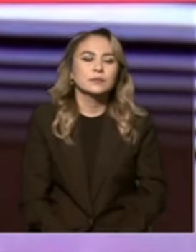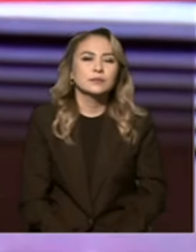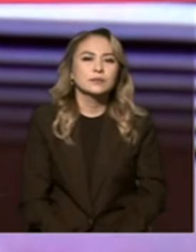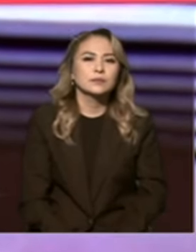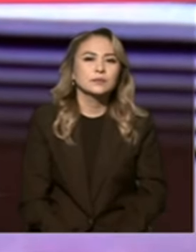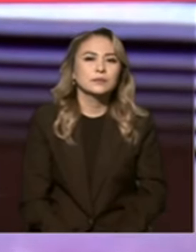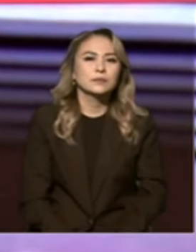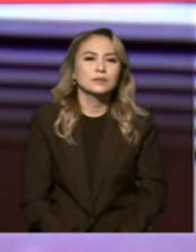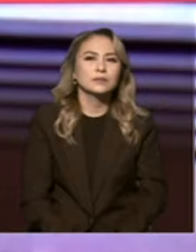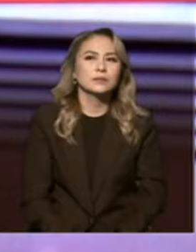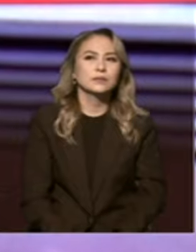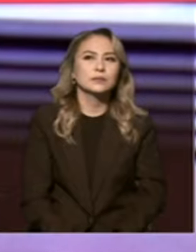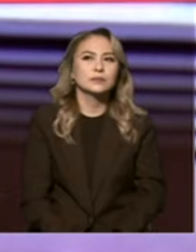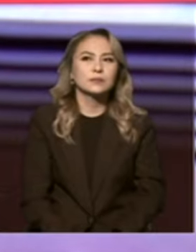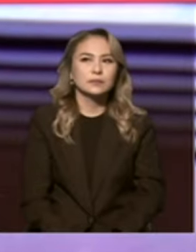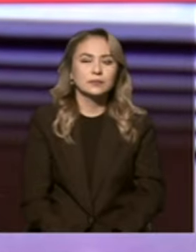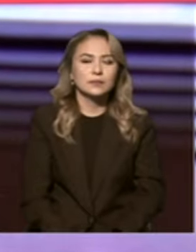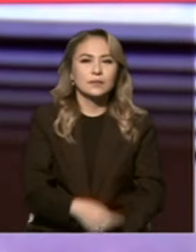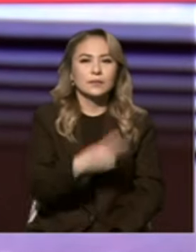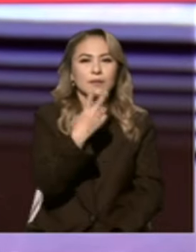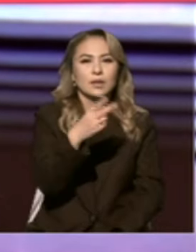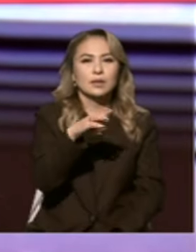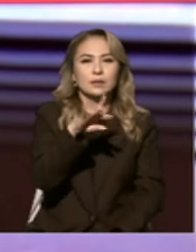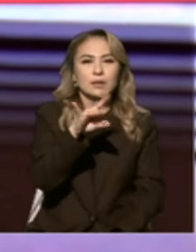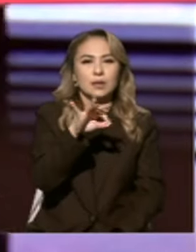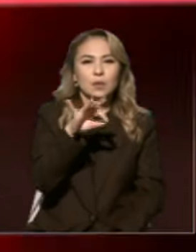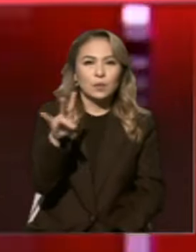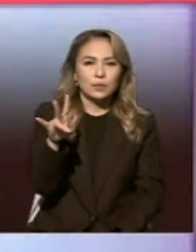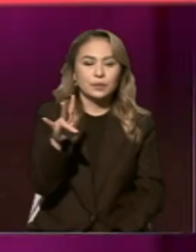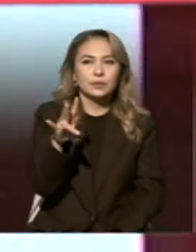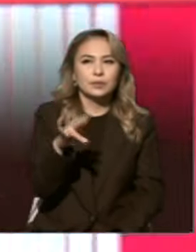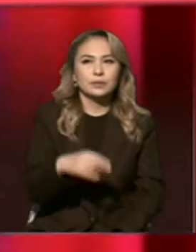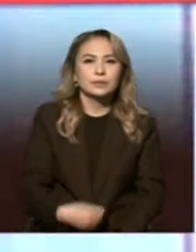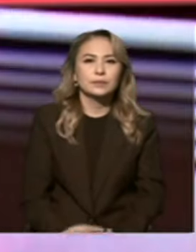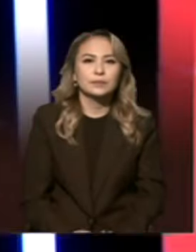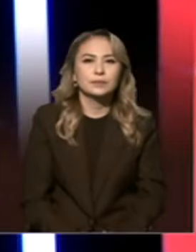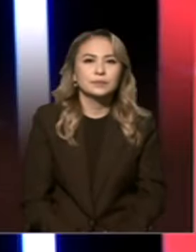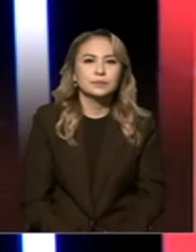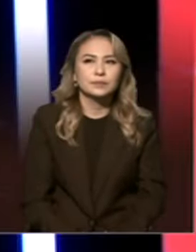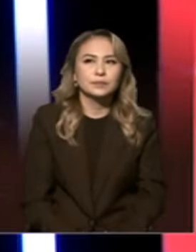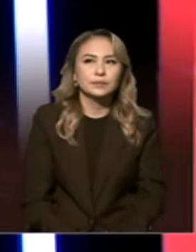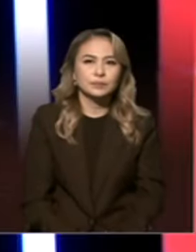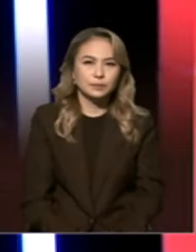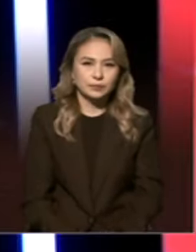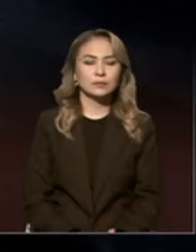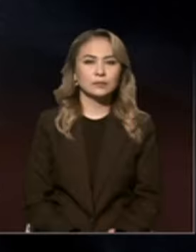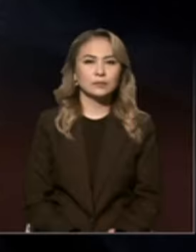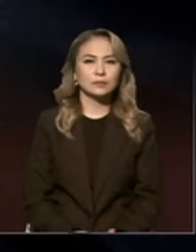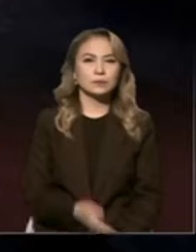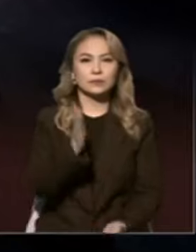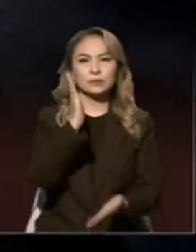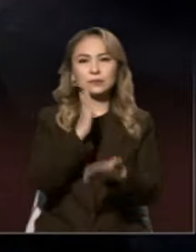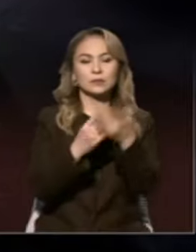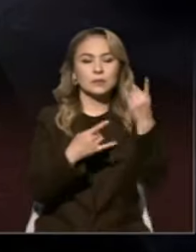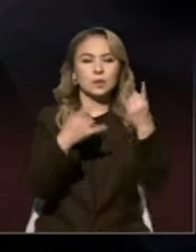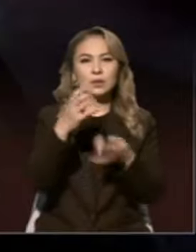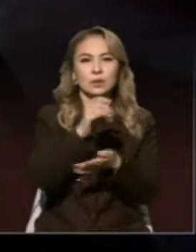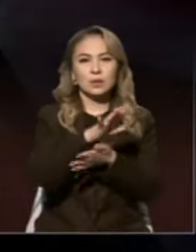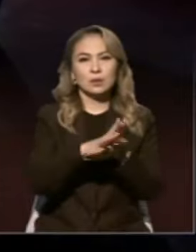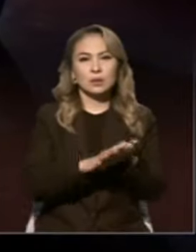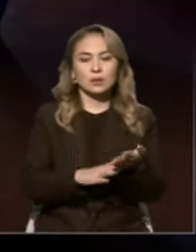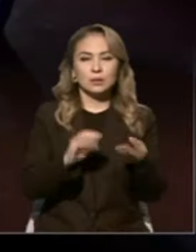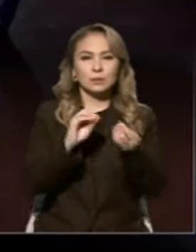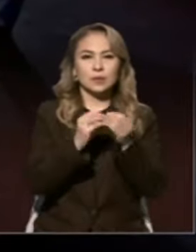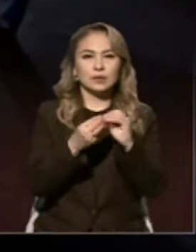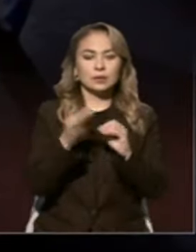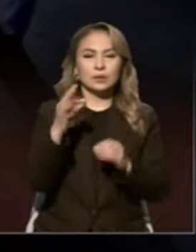көтерді. Триллион. Триллион, триллион. Триллион. Үзілістен кейін жалғастырамыз. Әрі қарай жалғастырсақ, мәселеміз